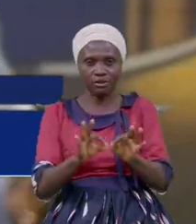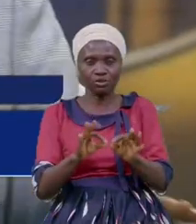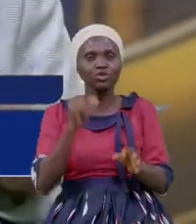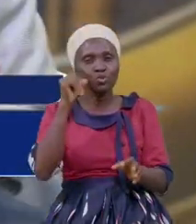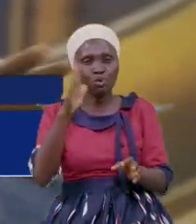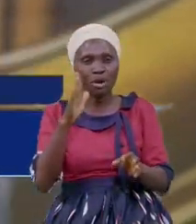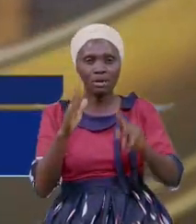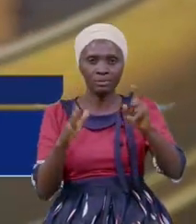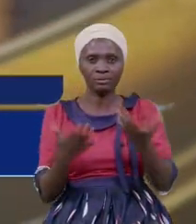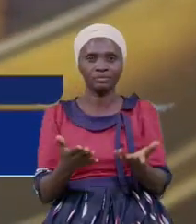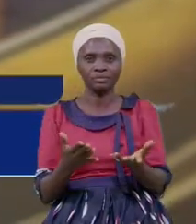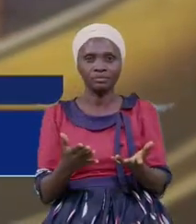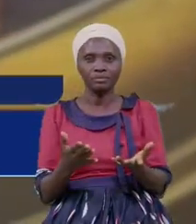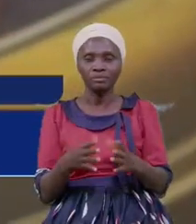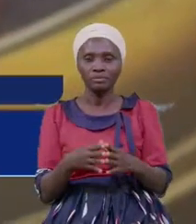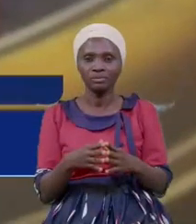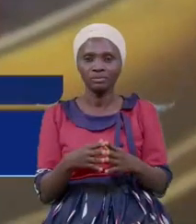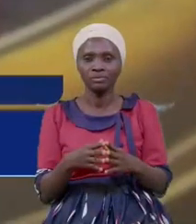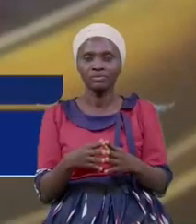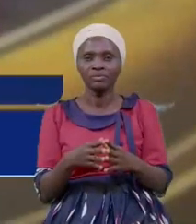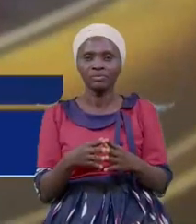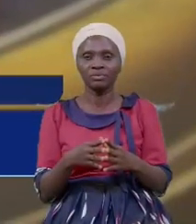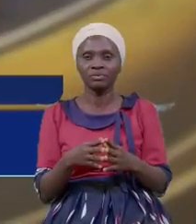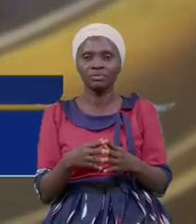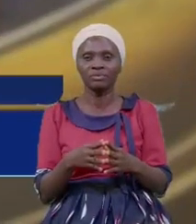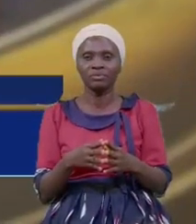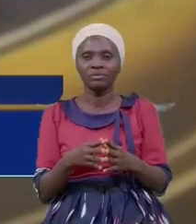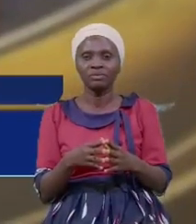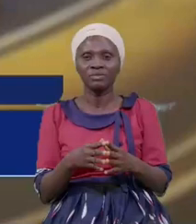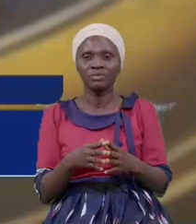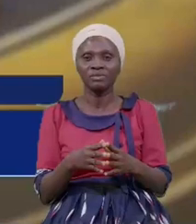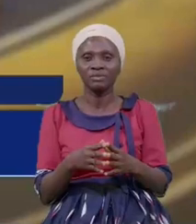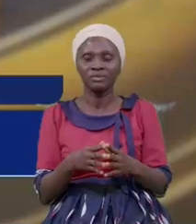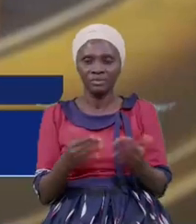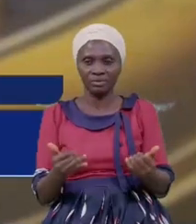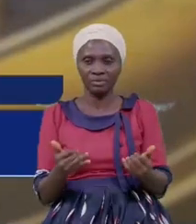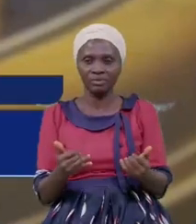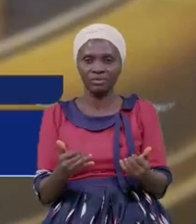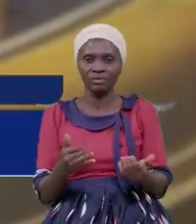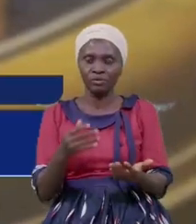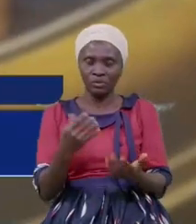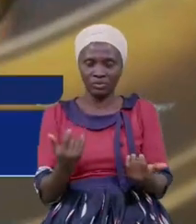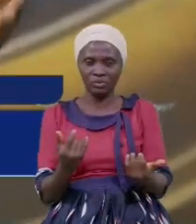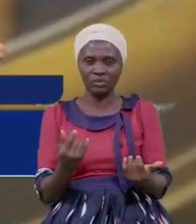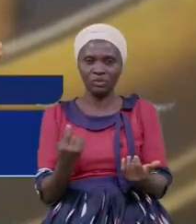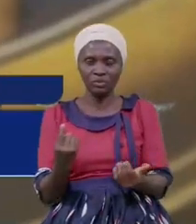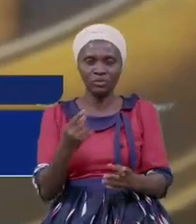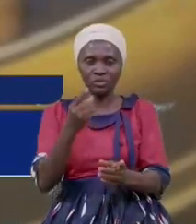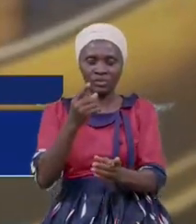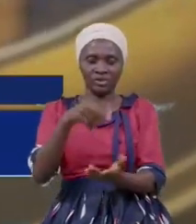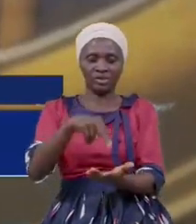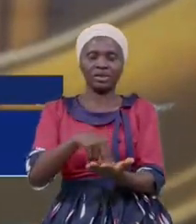vertueuse partout dans chaque communauté il y a toujours une place seulement lève-toi